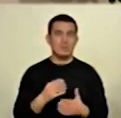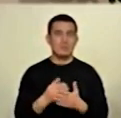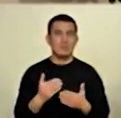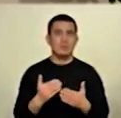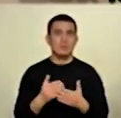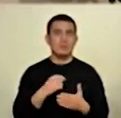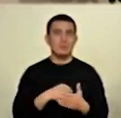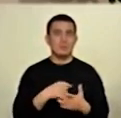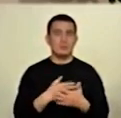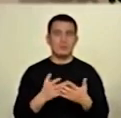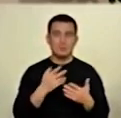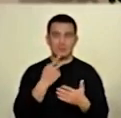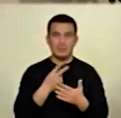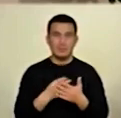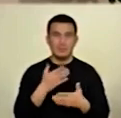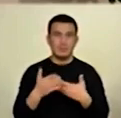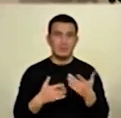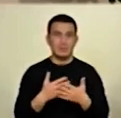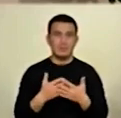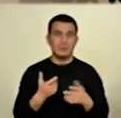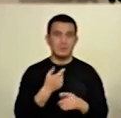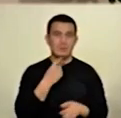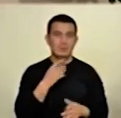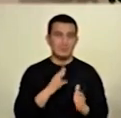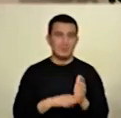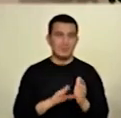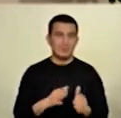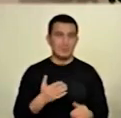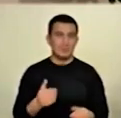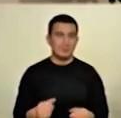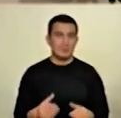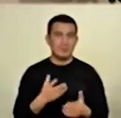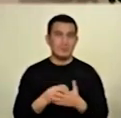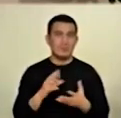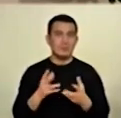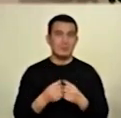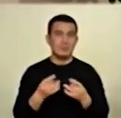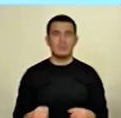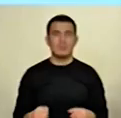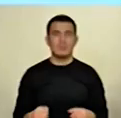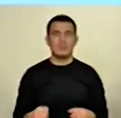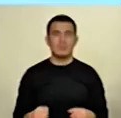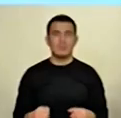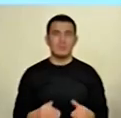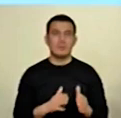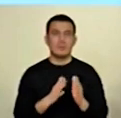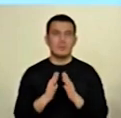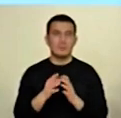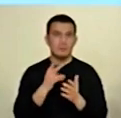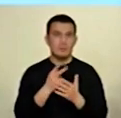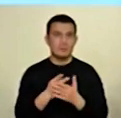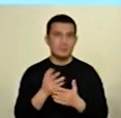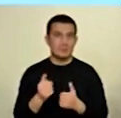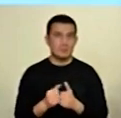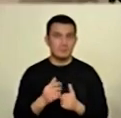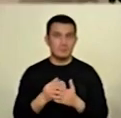uni tahrirlashimiz hech qanday qiyinchilik tug'dirmas ekan, hammasi juda oddiy va tushunarli jarayon ekan. Mana hozir past ko'rib turayotgan